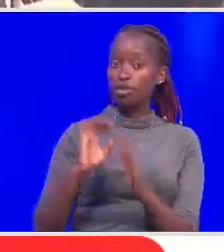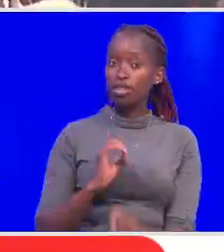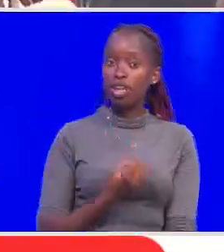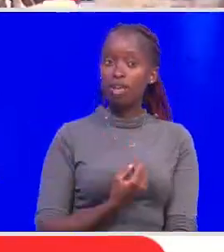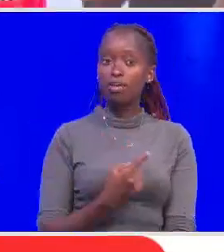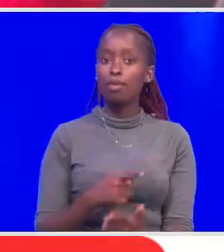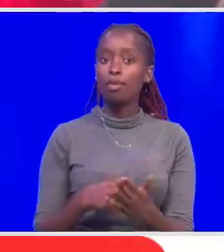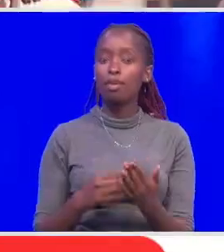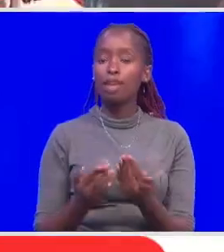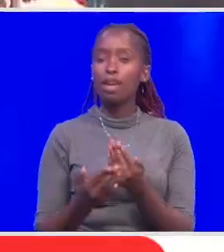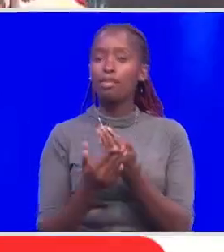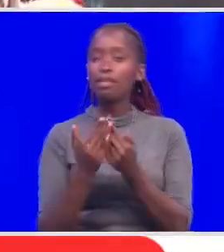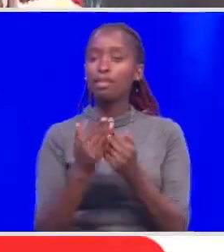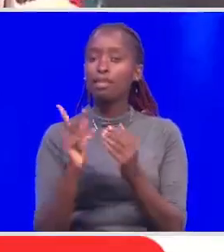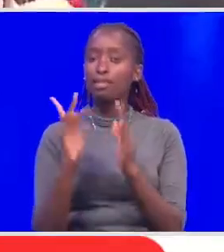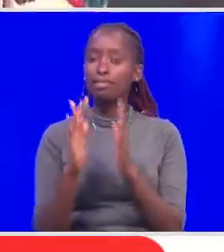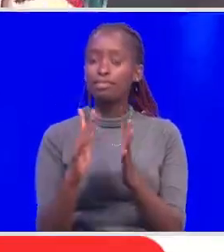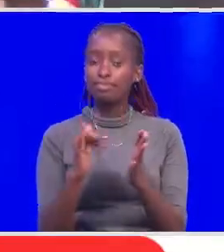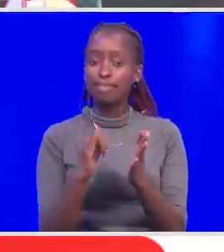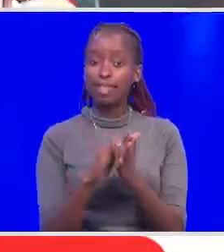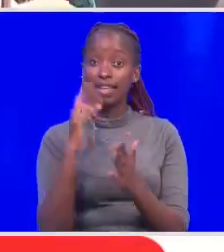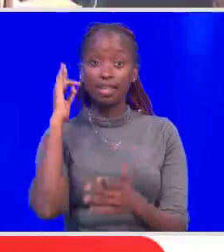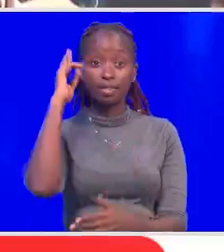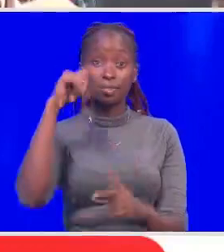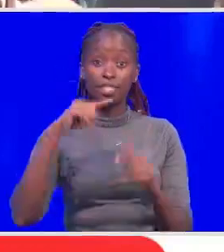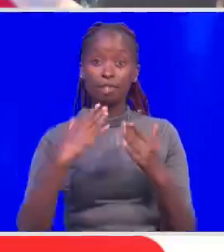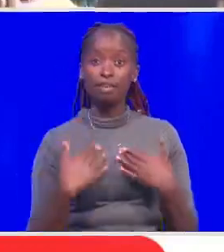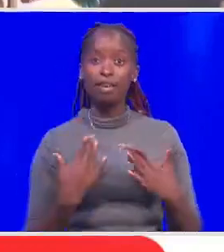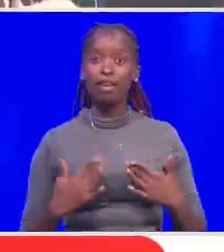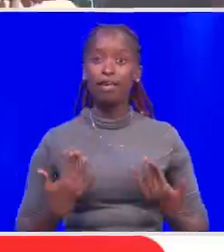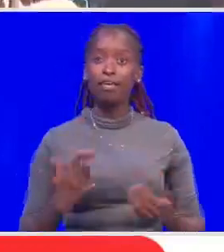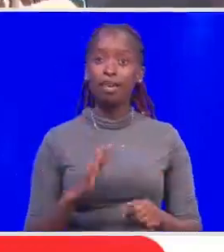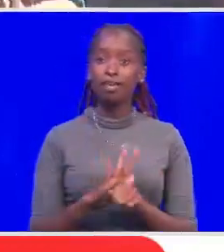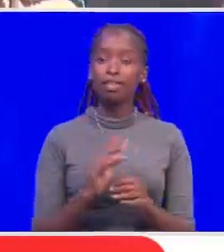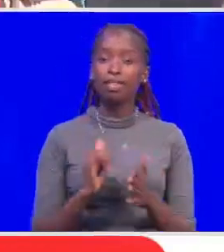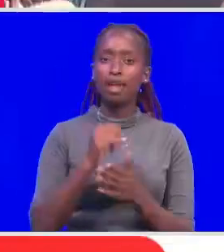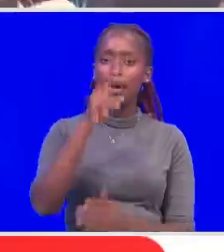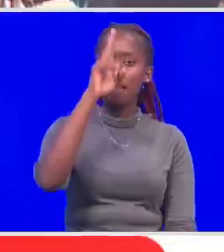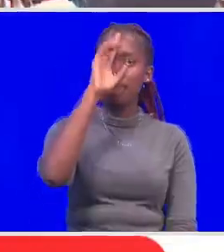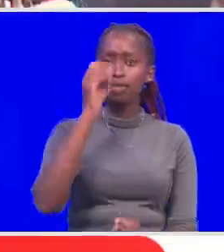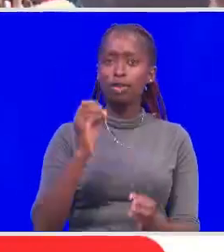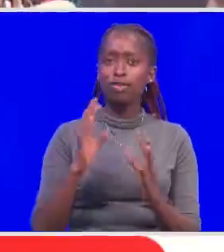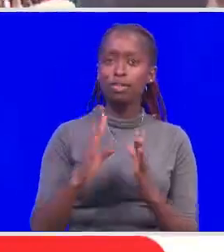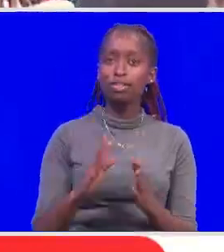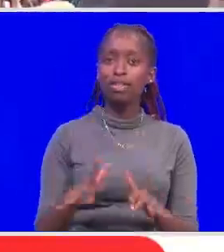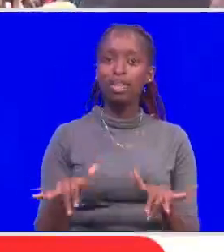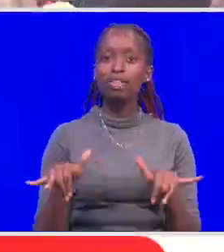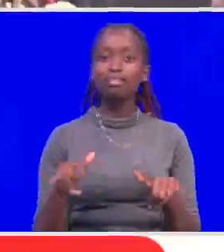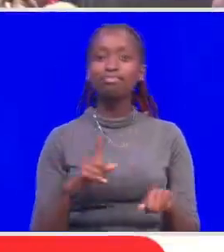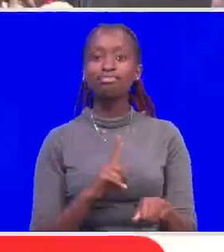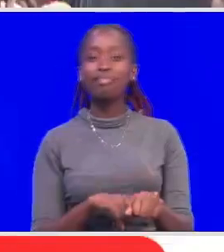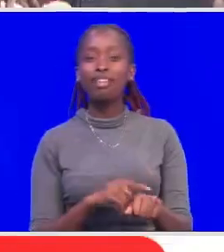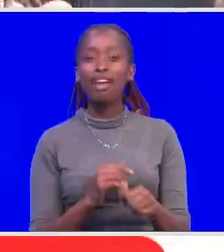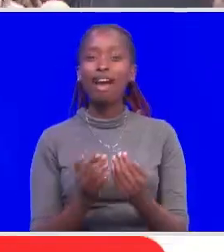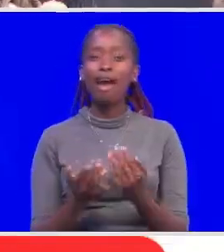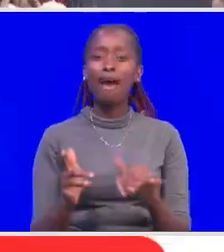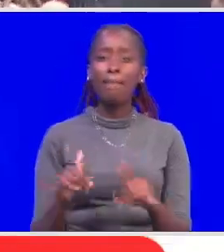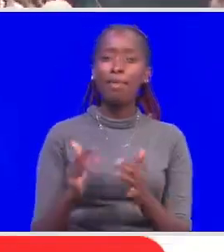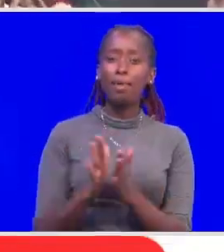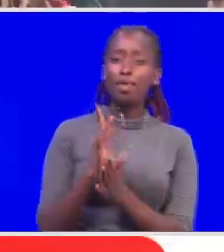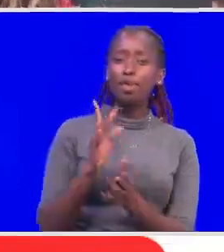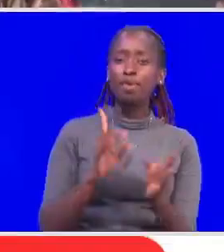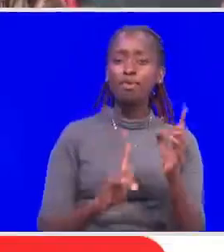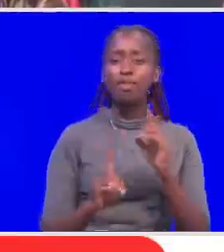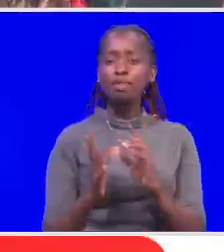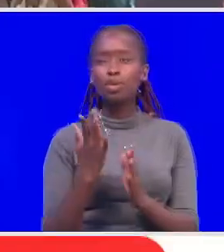Kenyans. And that is why I'm very happy that our police officers have spent time playing with you, taking care of you, dancing with